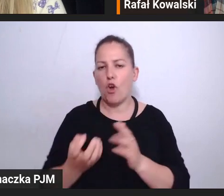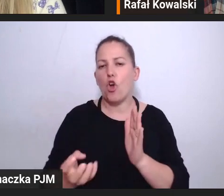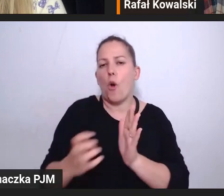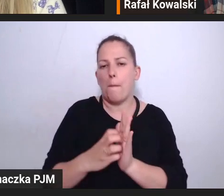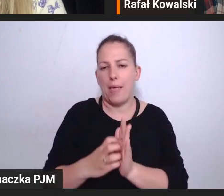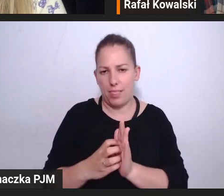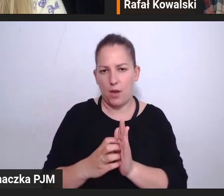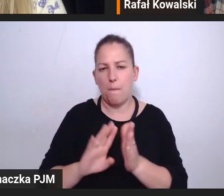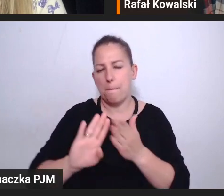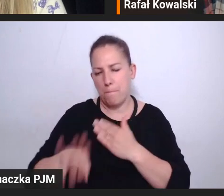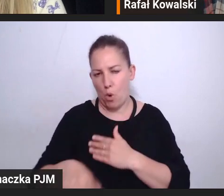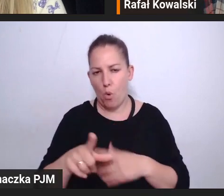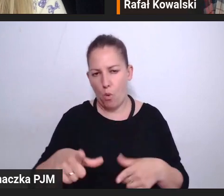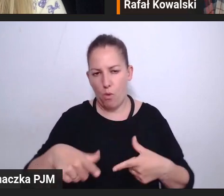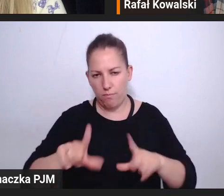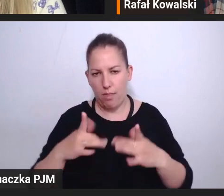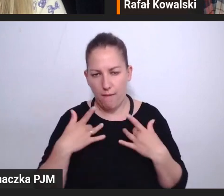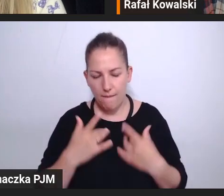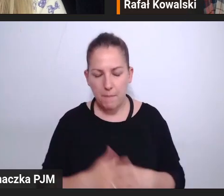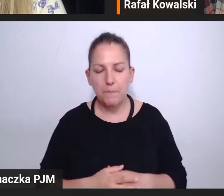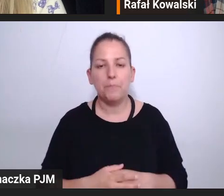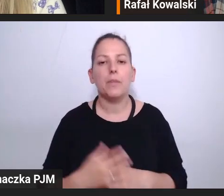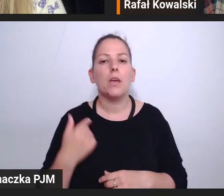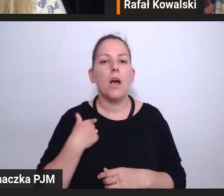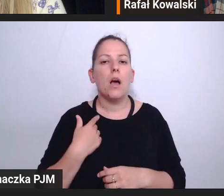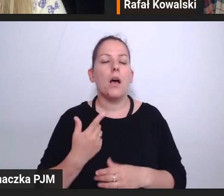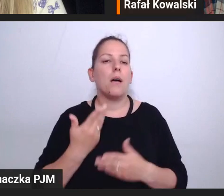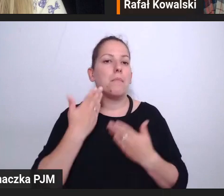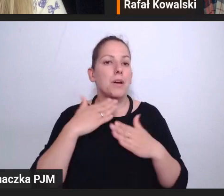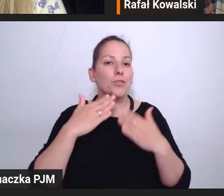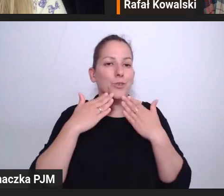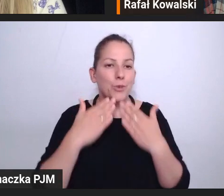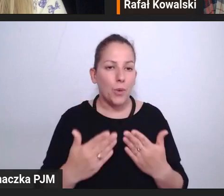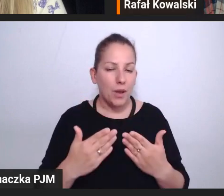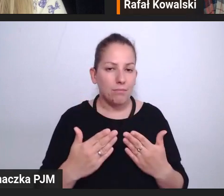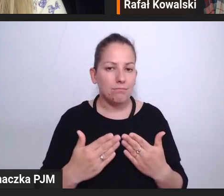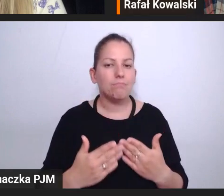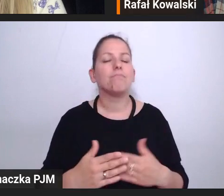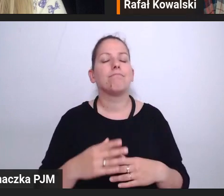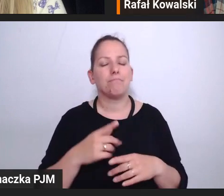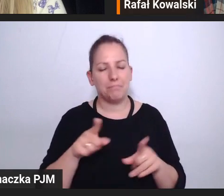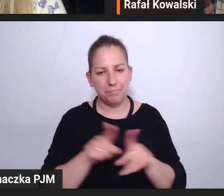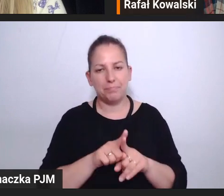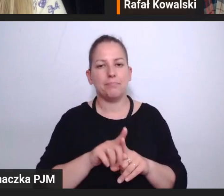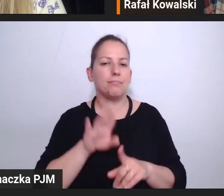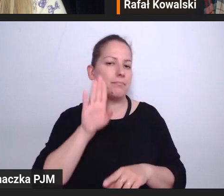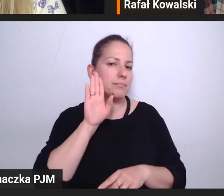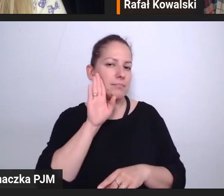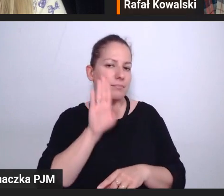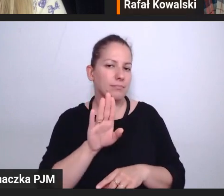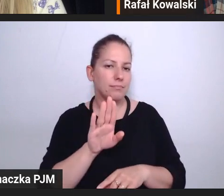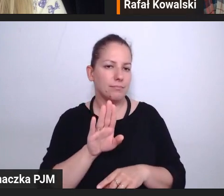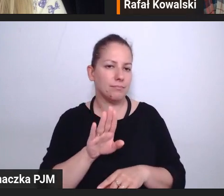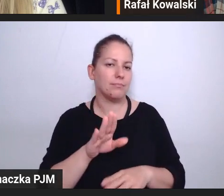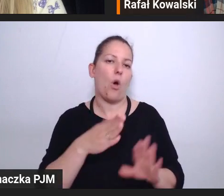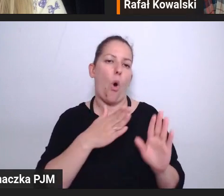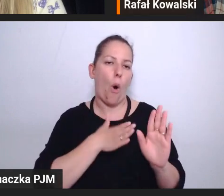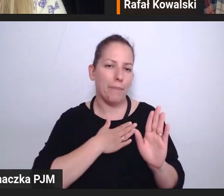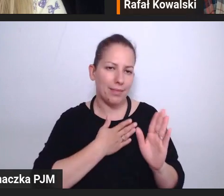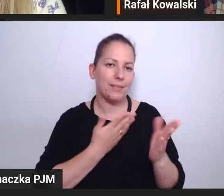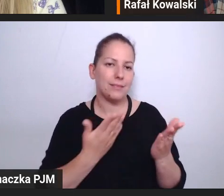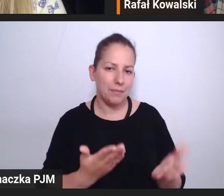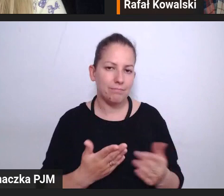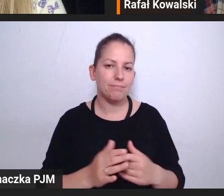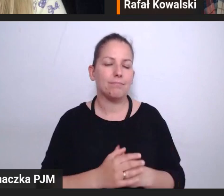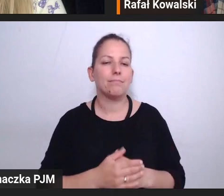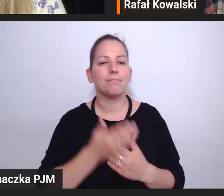po live'ie. Ja już Wam bardzo dziękuję i tak zgodnie z obietnicą